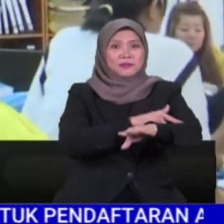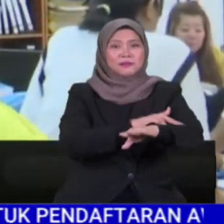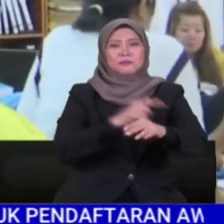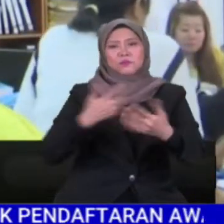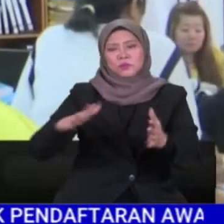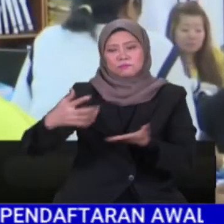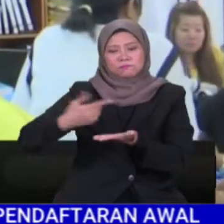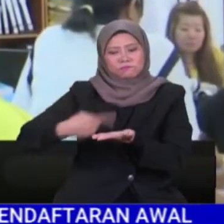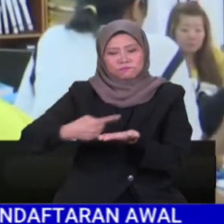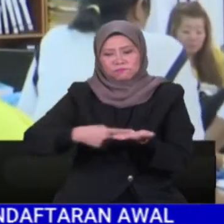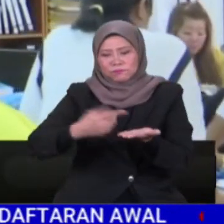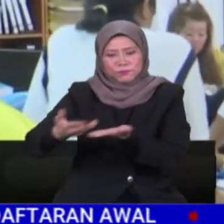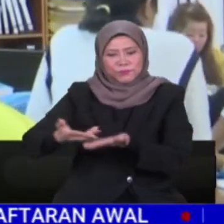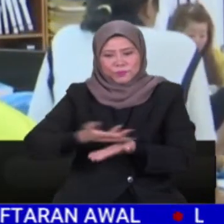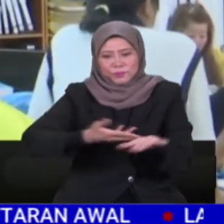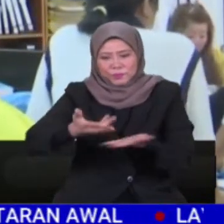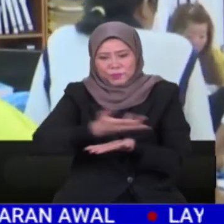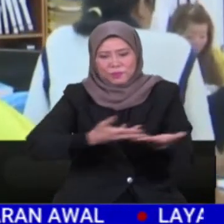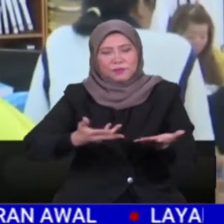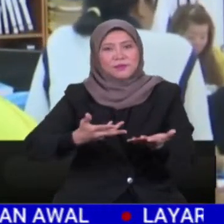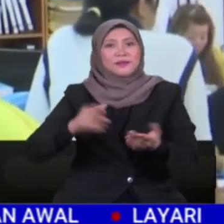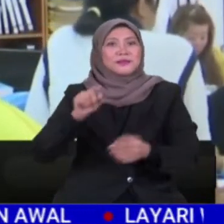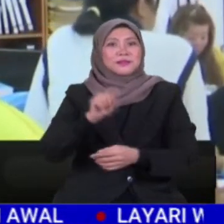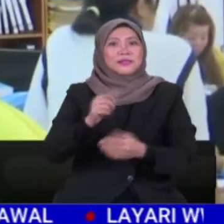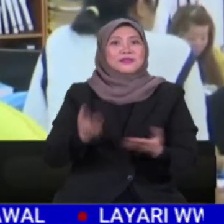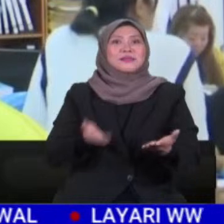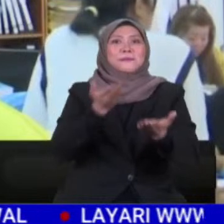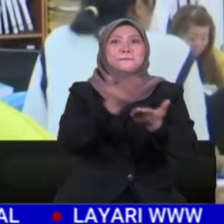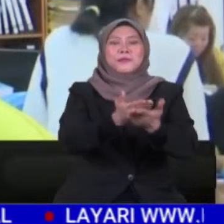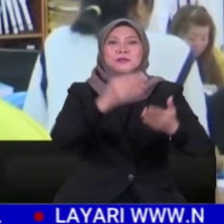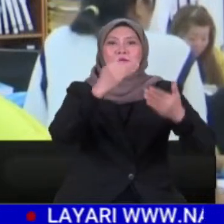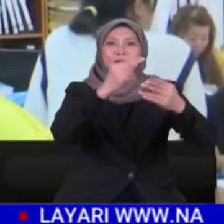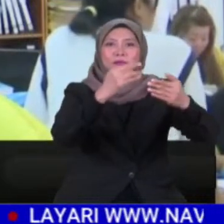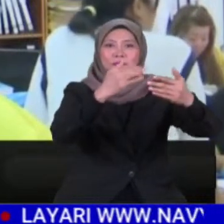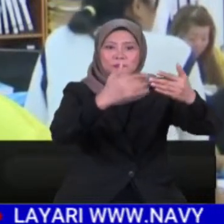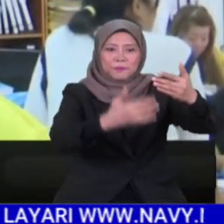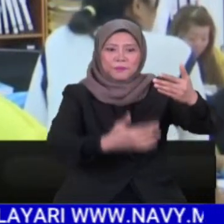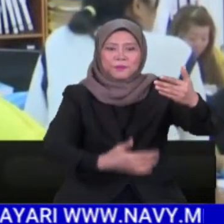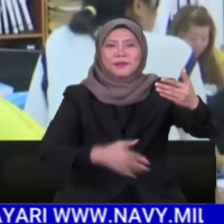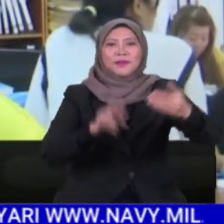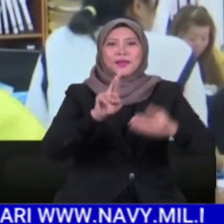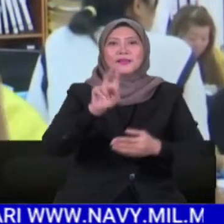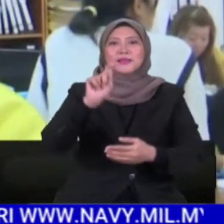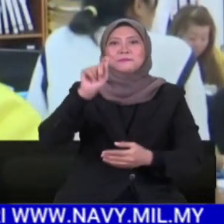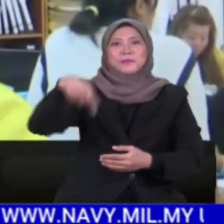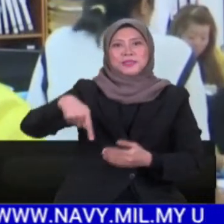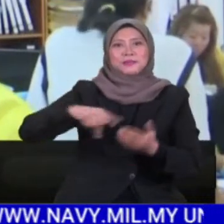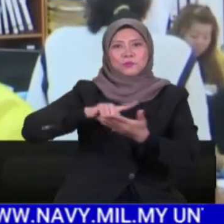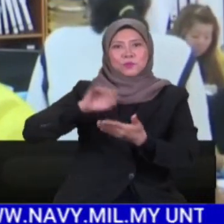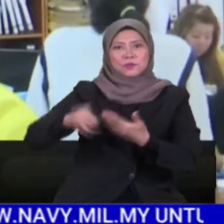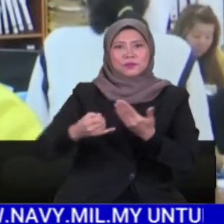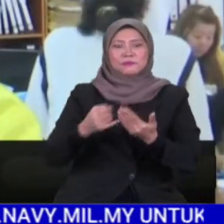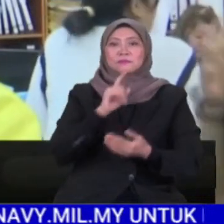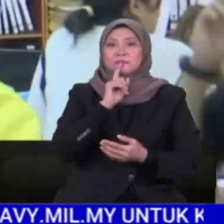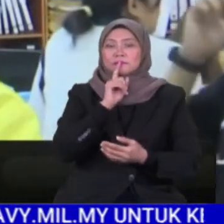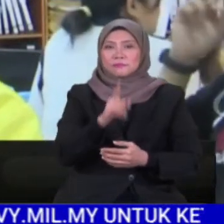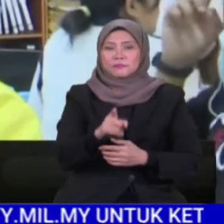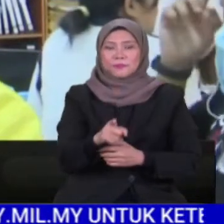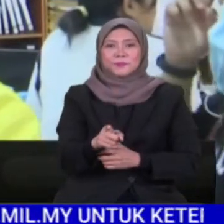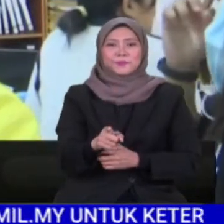after discussion, then they submit the list, you know, for the RTP project. So actually,